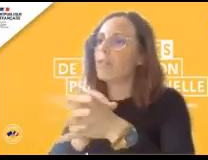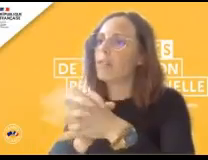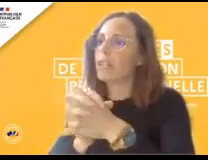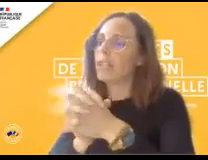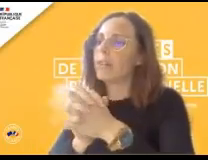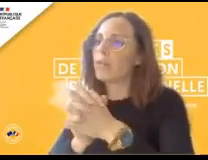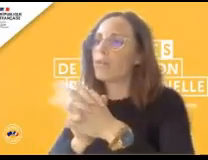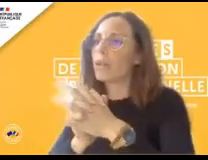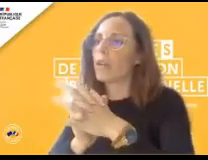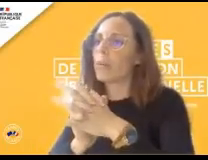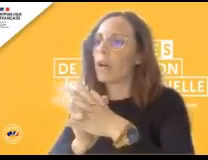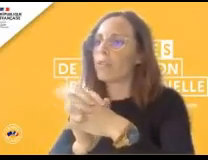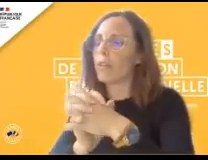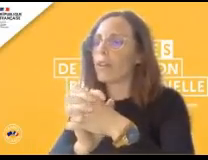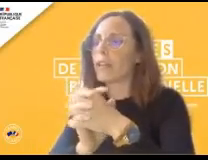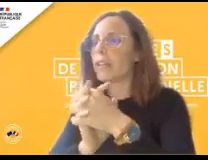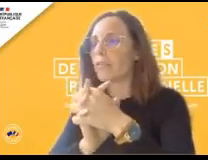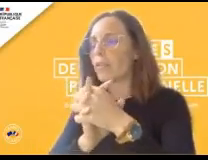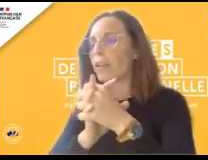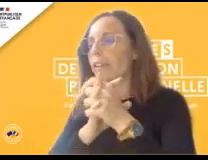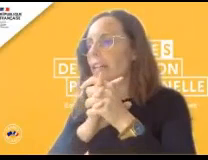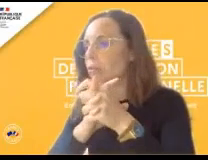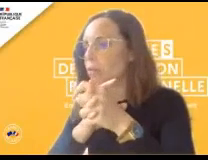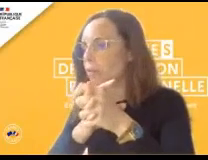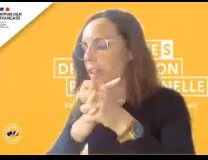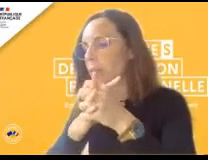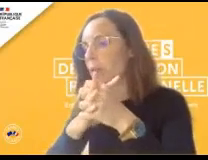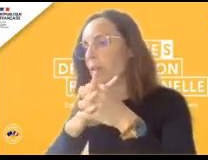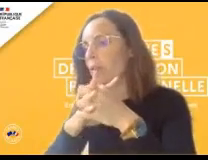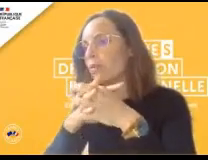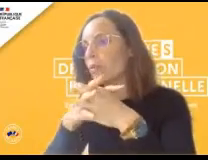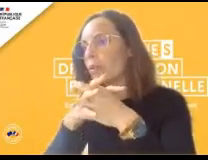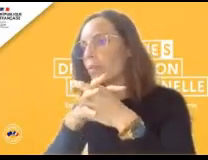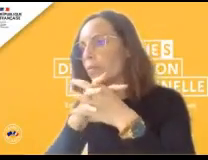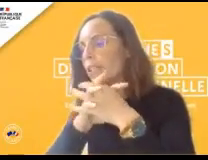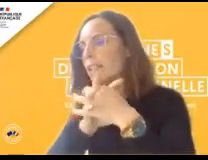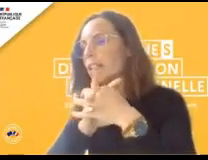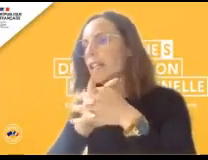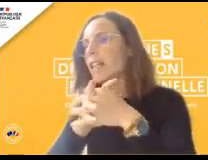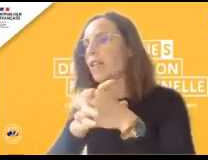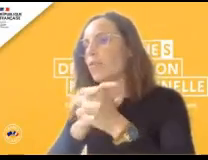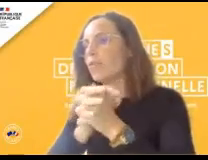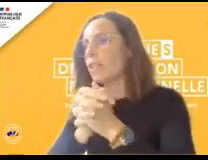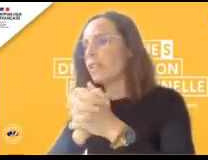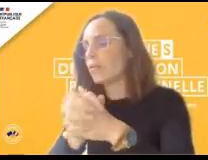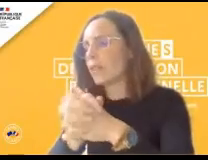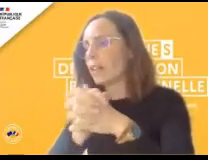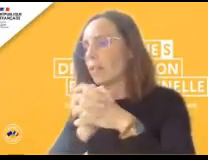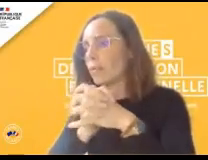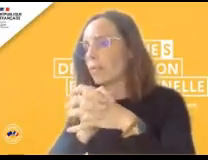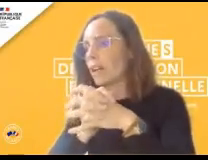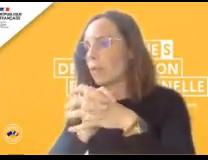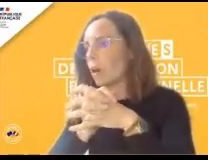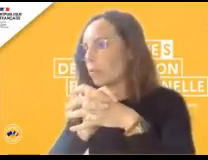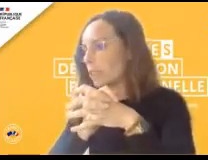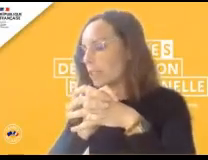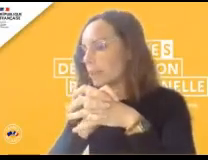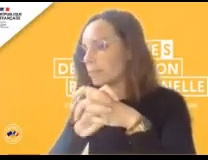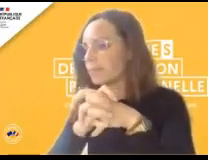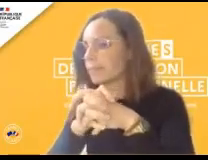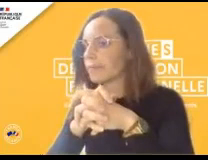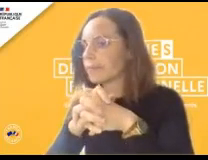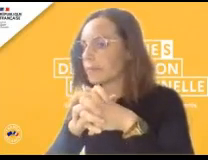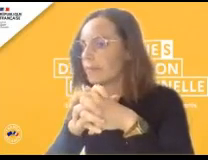les bénévoles et les conjoints collaborateurs et en fait, vont être exclus finalement de notre public tous les titulaires d'un contrat de droit